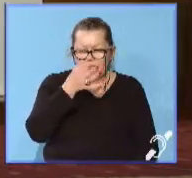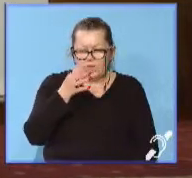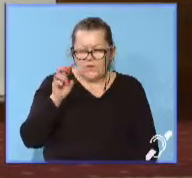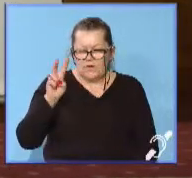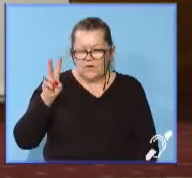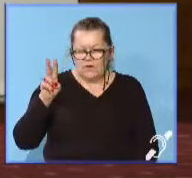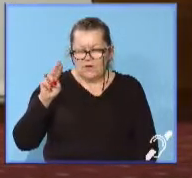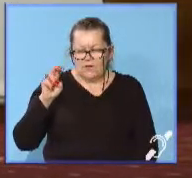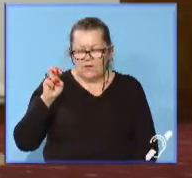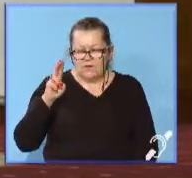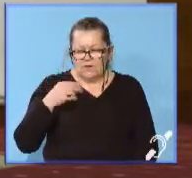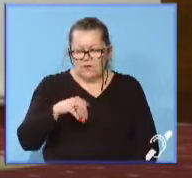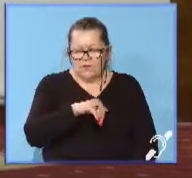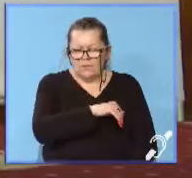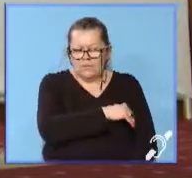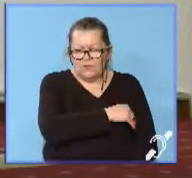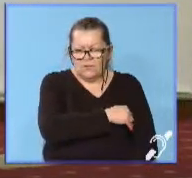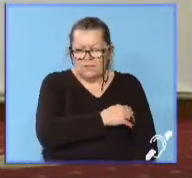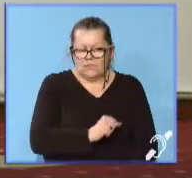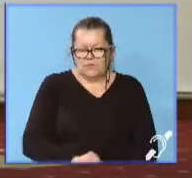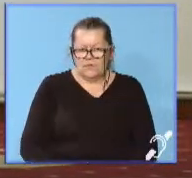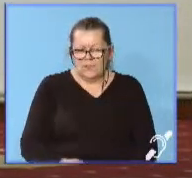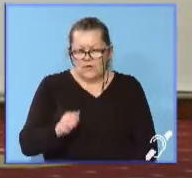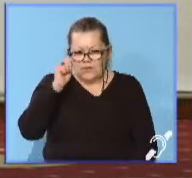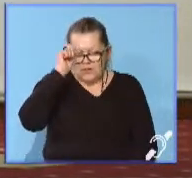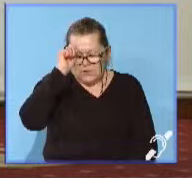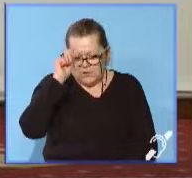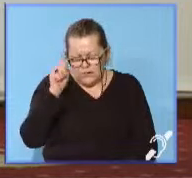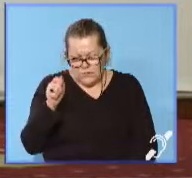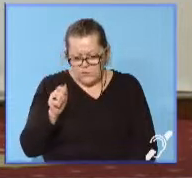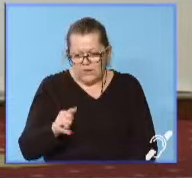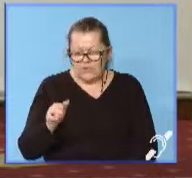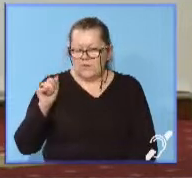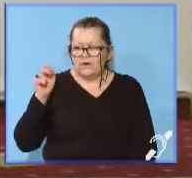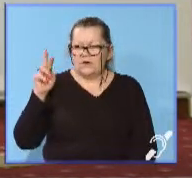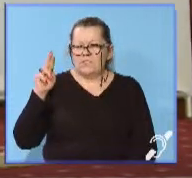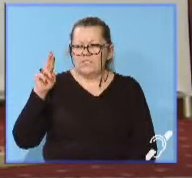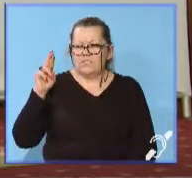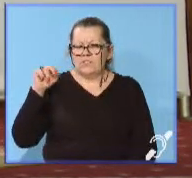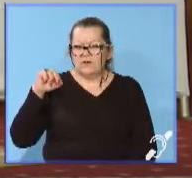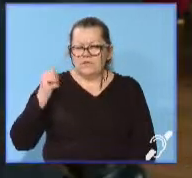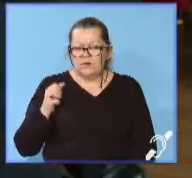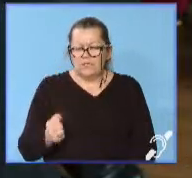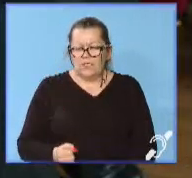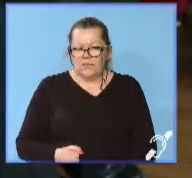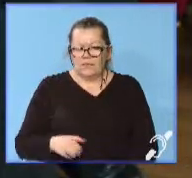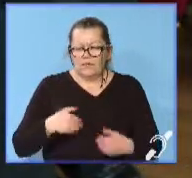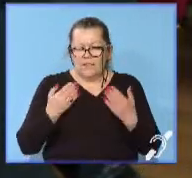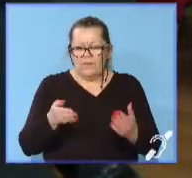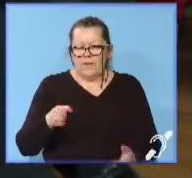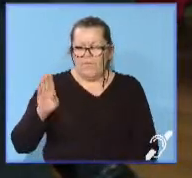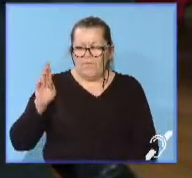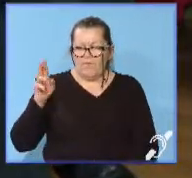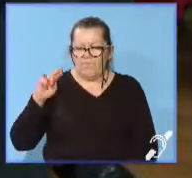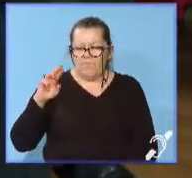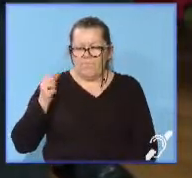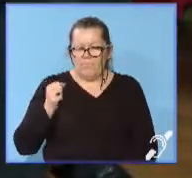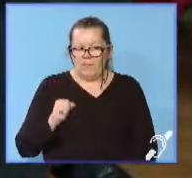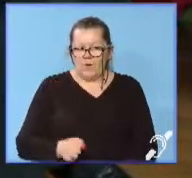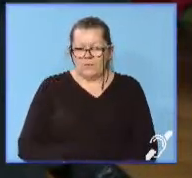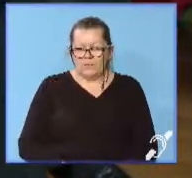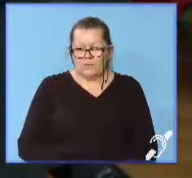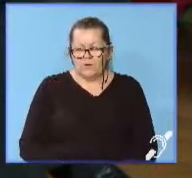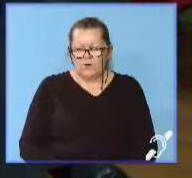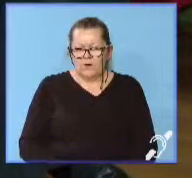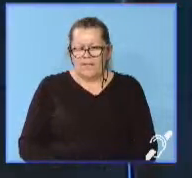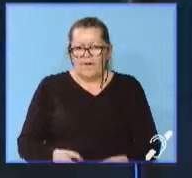eu la final în semn de aleasă prețuire părintele Mitropolit irineu a acordat maestrului Emil boroghină ordinul crucea Sfântul